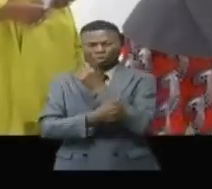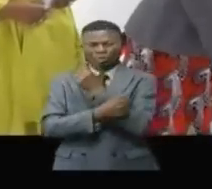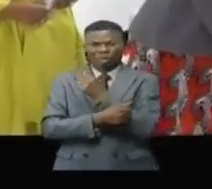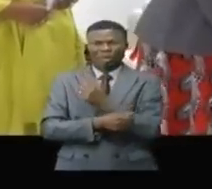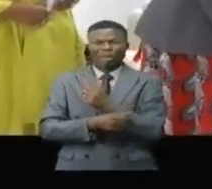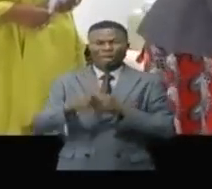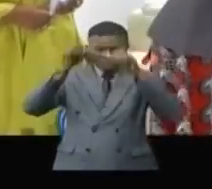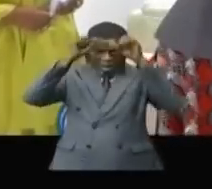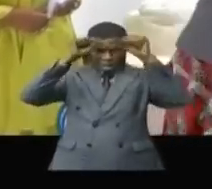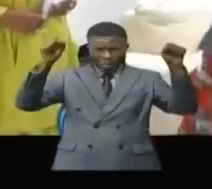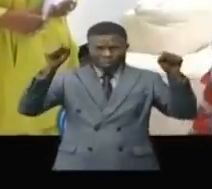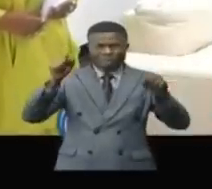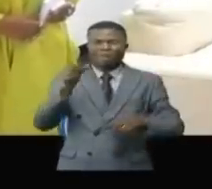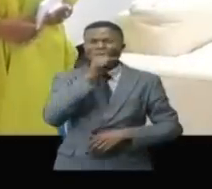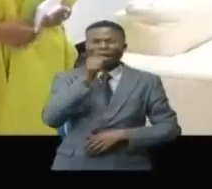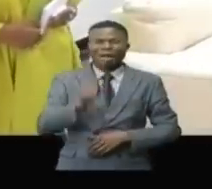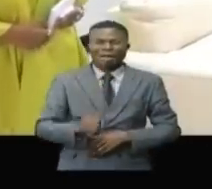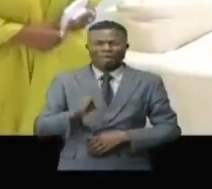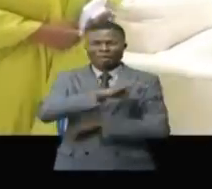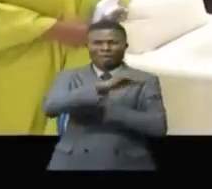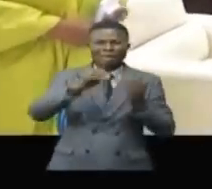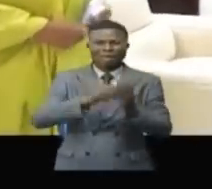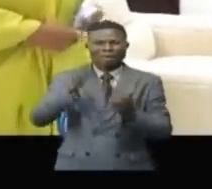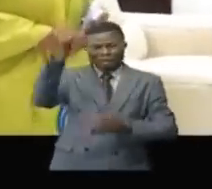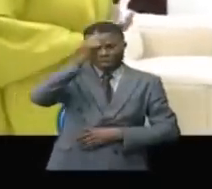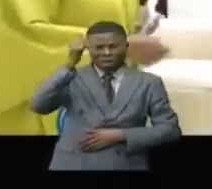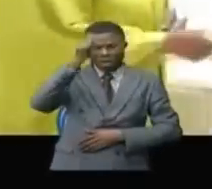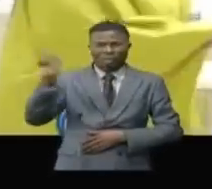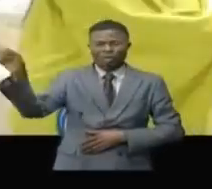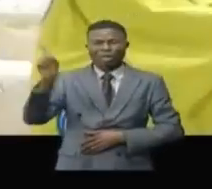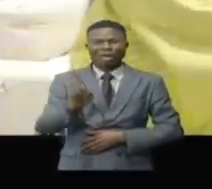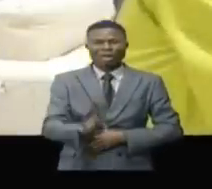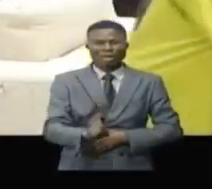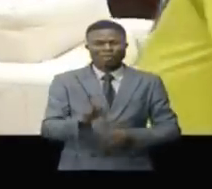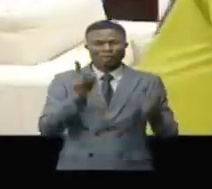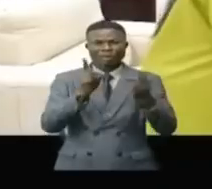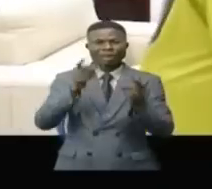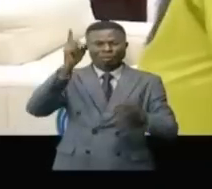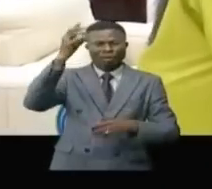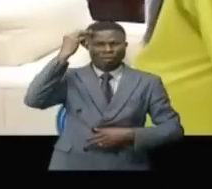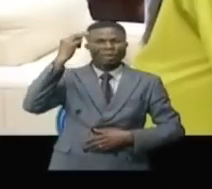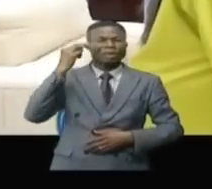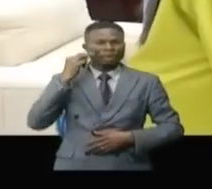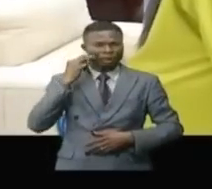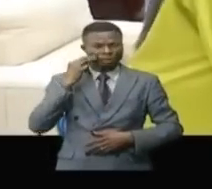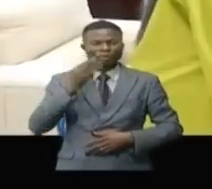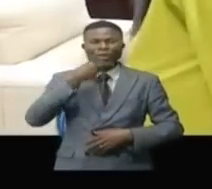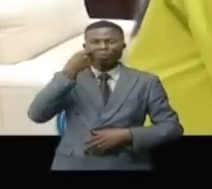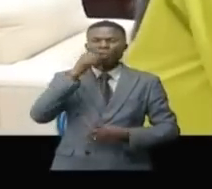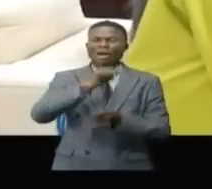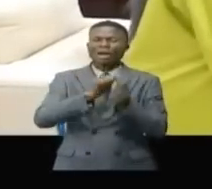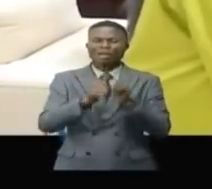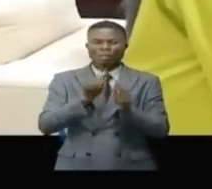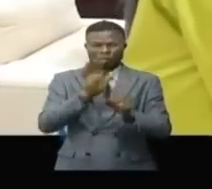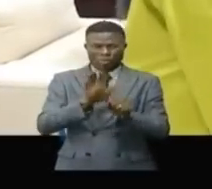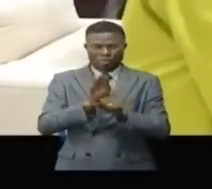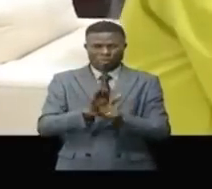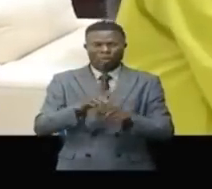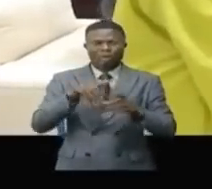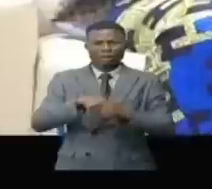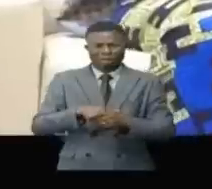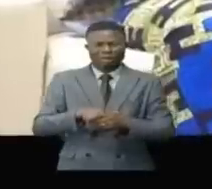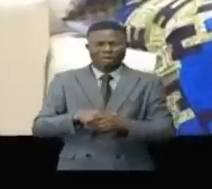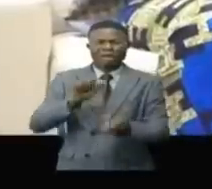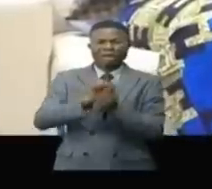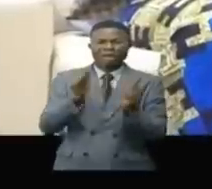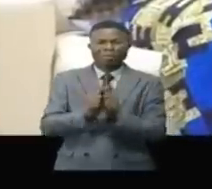de la République centrafricaine a échangé avec le Premier ministre Jean-Michel Samalukonde Kenge sur les défis à relever d'ordre humanitaire et